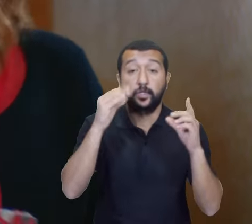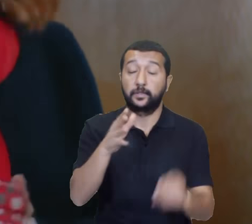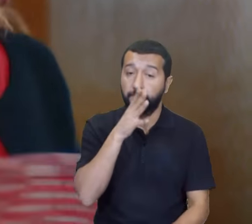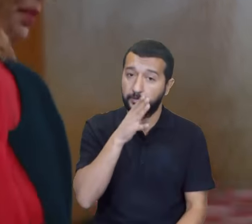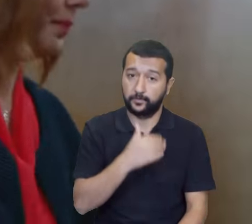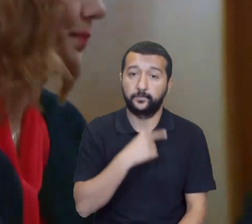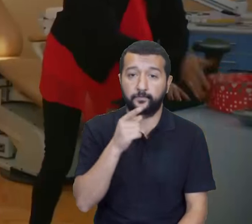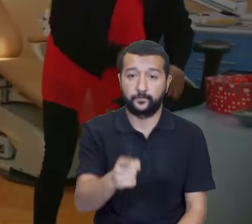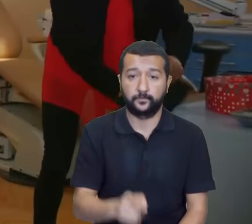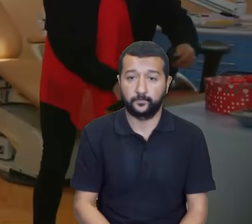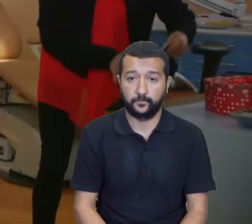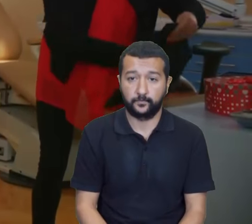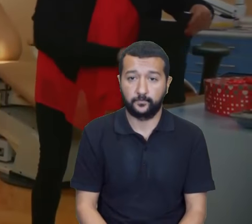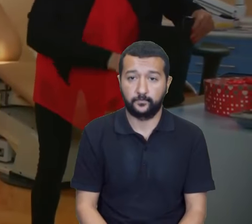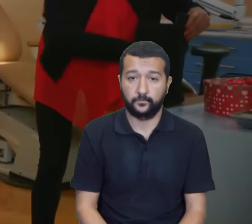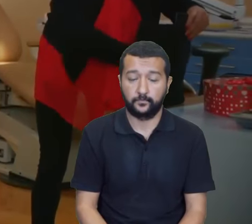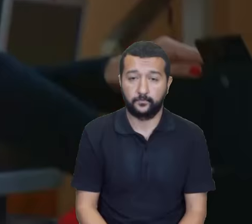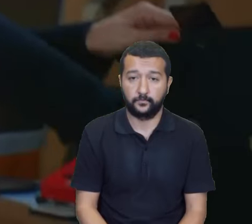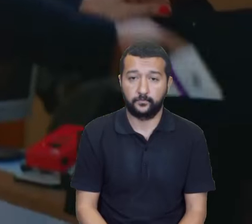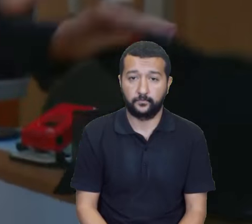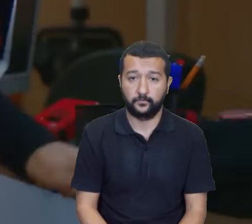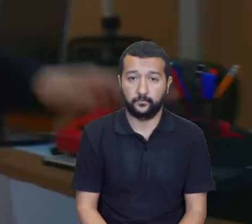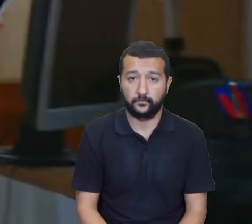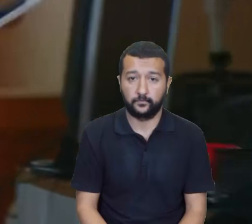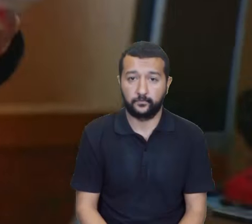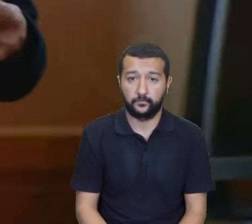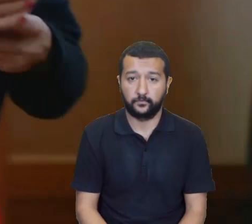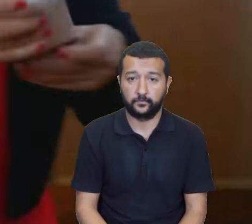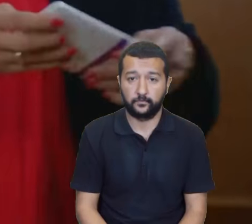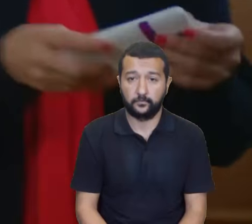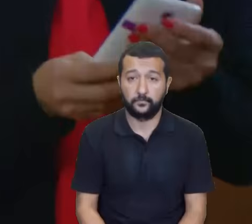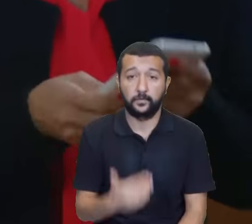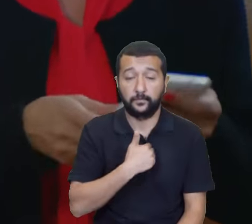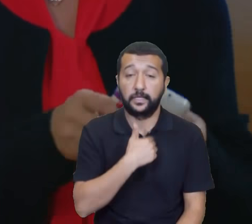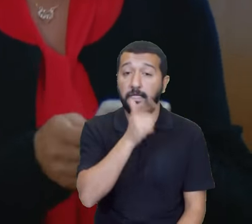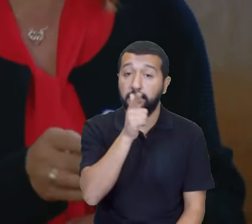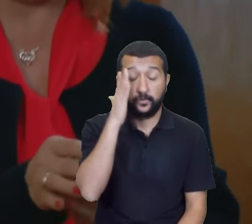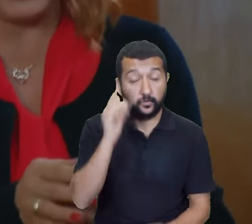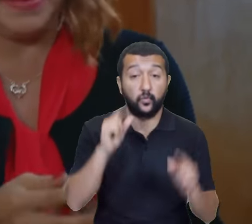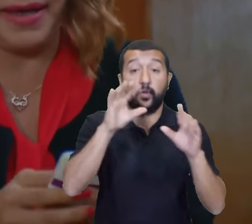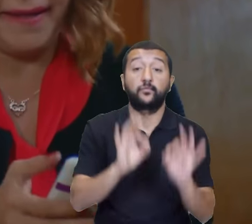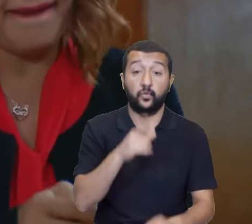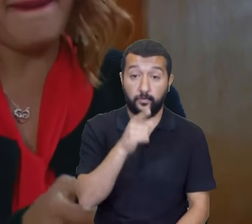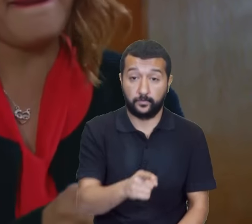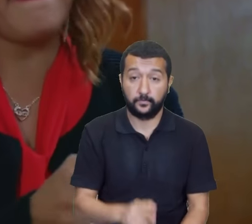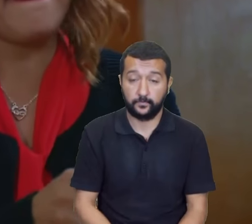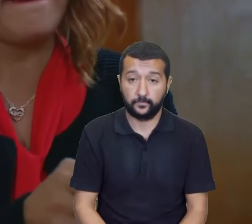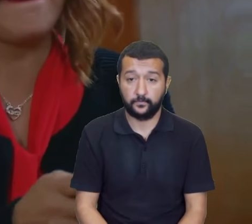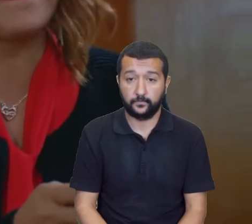uyandıracağımı biliyorum. Çantasından telefonunu çıkardı. Benim sesime uyanmıyorsun öyle mi?